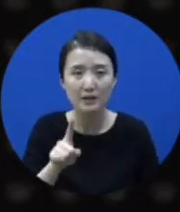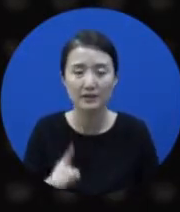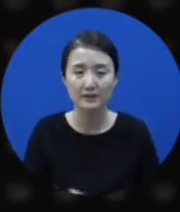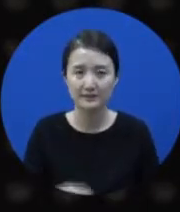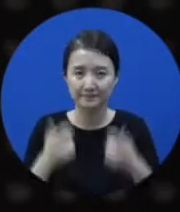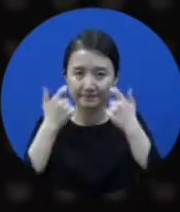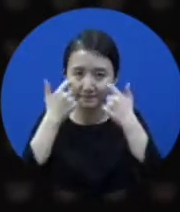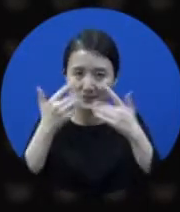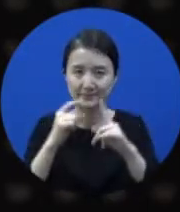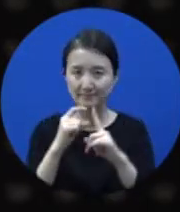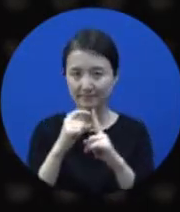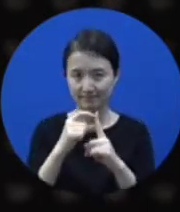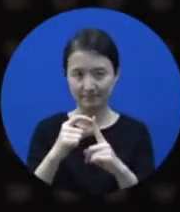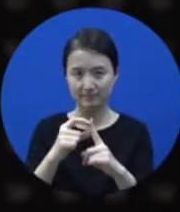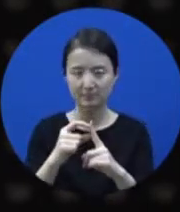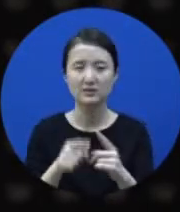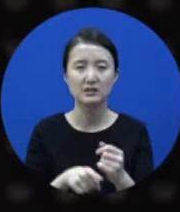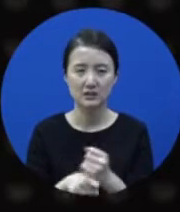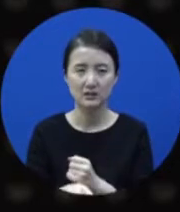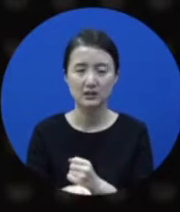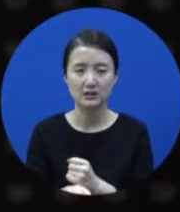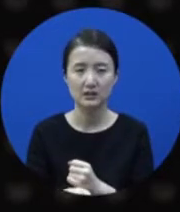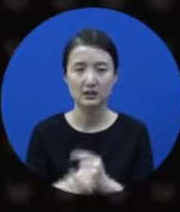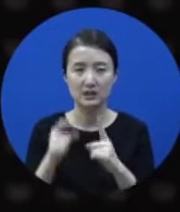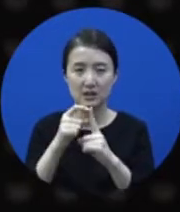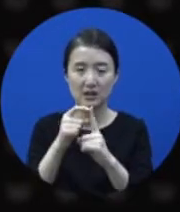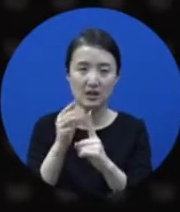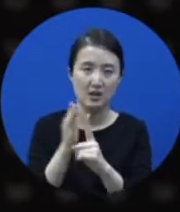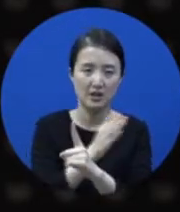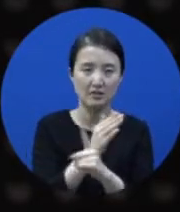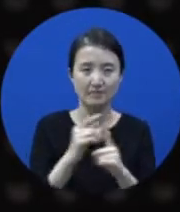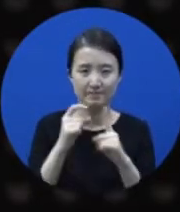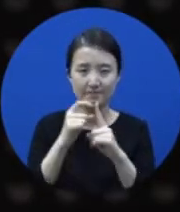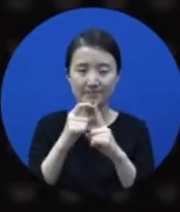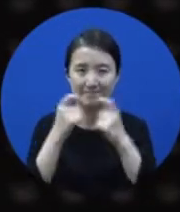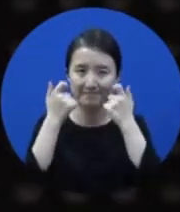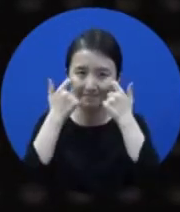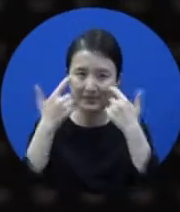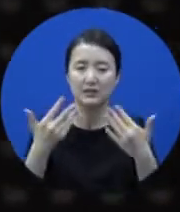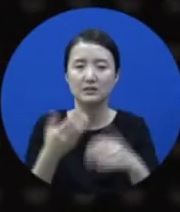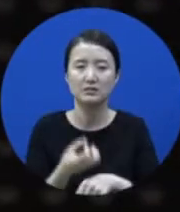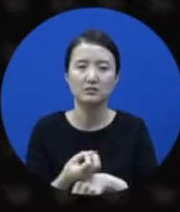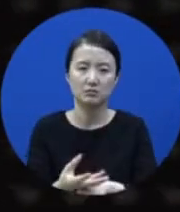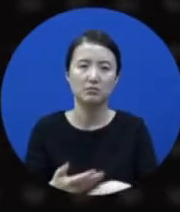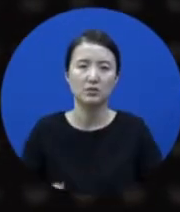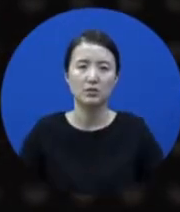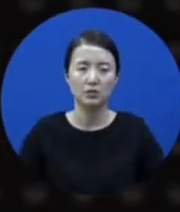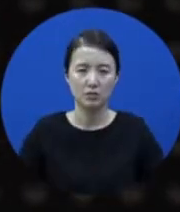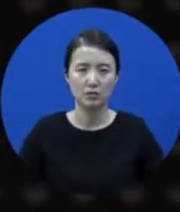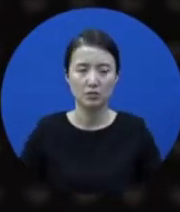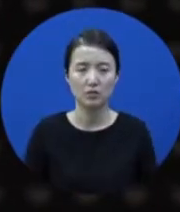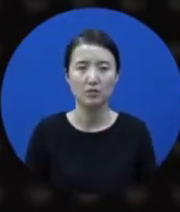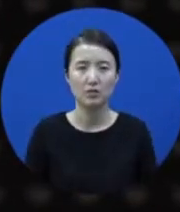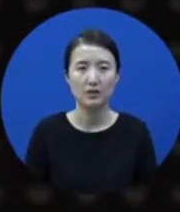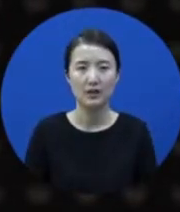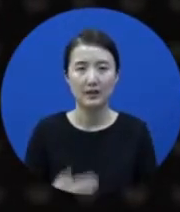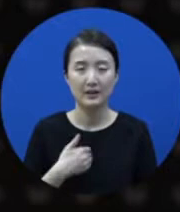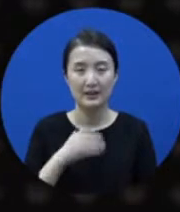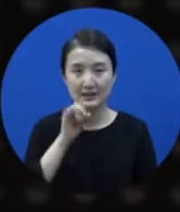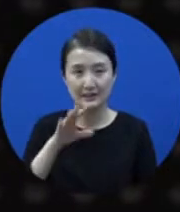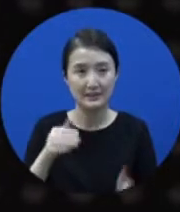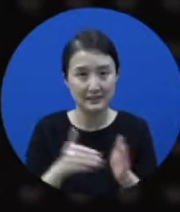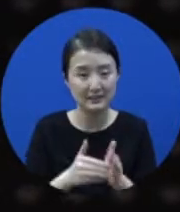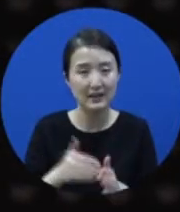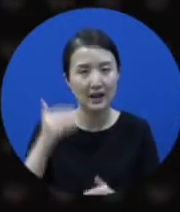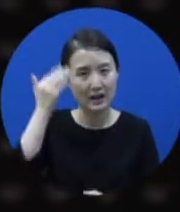명확하게 하세요. 뭐냐면 아음절을 명확히 하십시오. 왜냐하면요, 우리 말은 아까 제가 장음과 단음이 있다고 했죠.